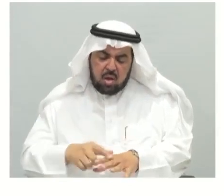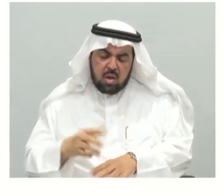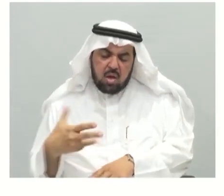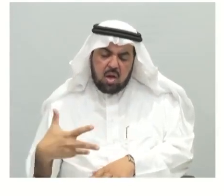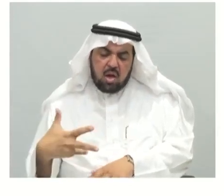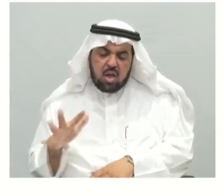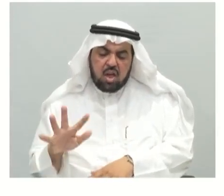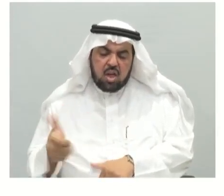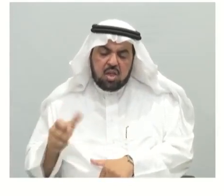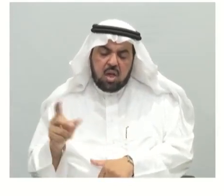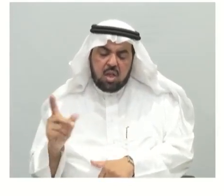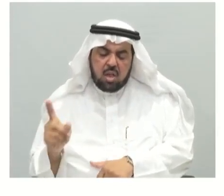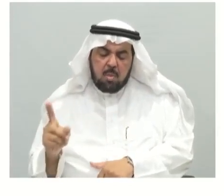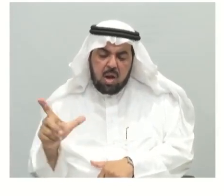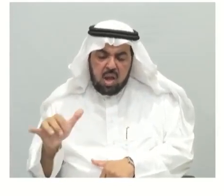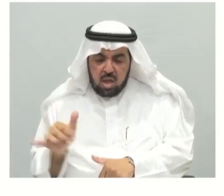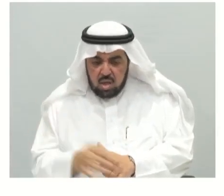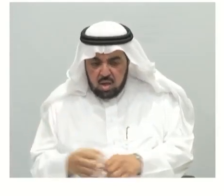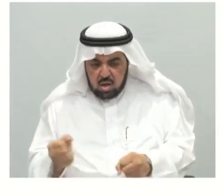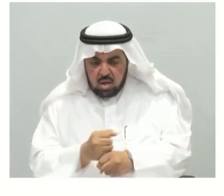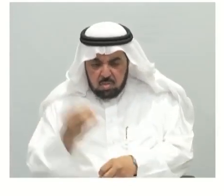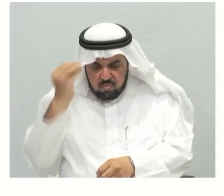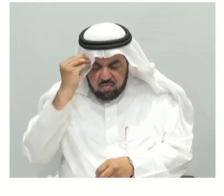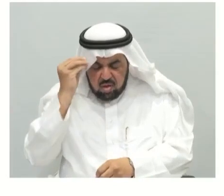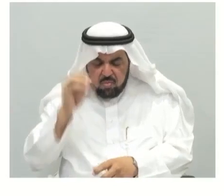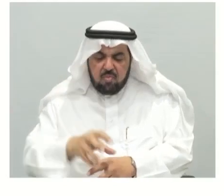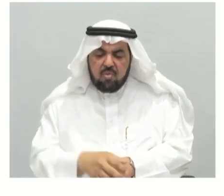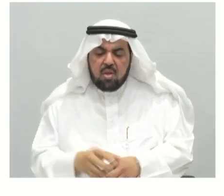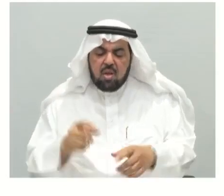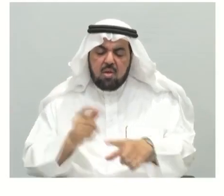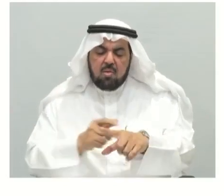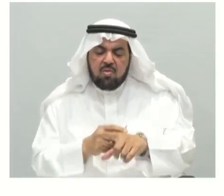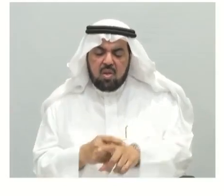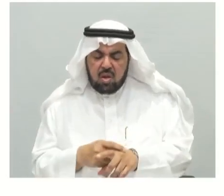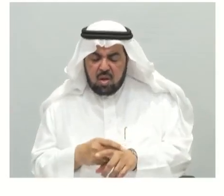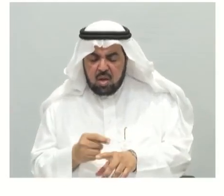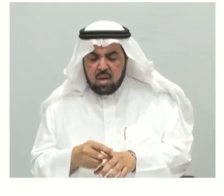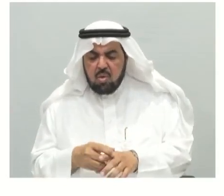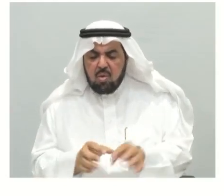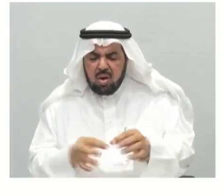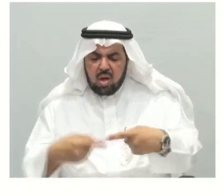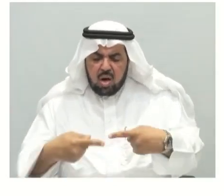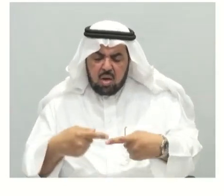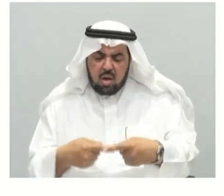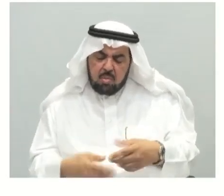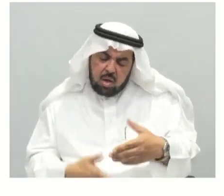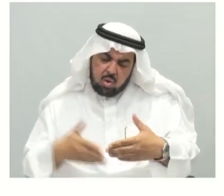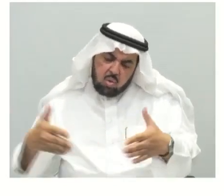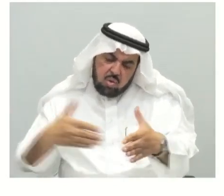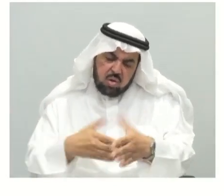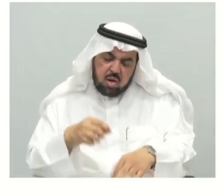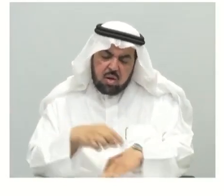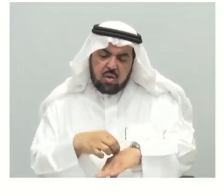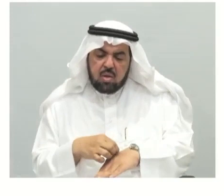سنستخدم هذه المفاهيم الخاصه بالمفصليات ونقارنها مع ما توصل اليه